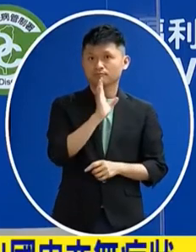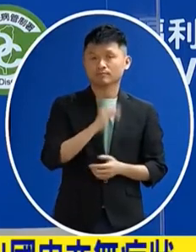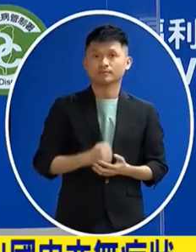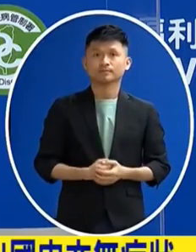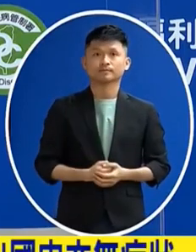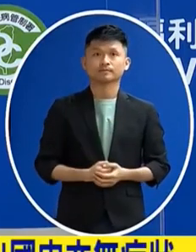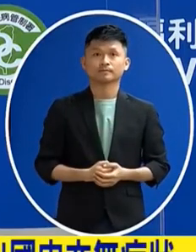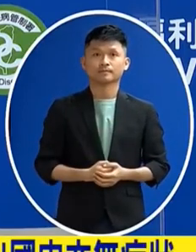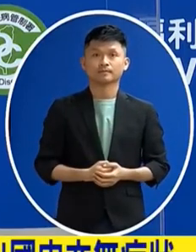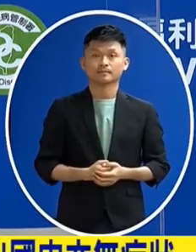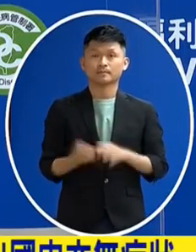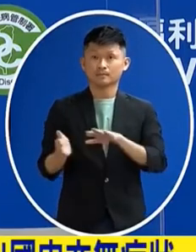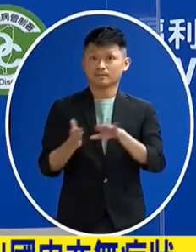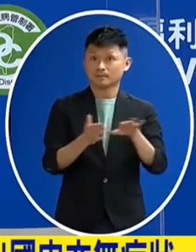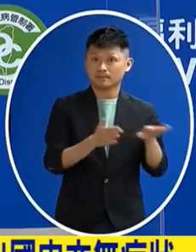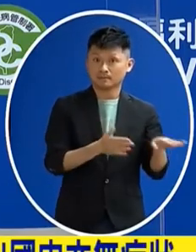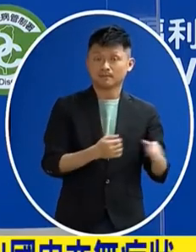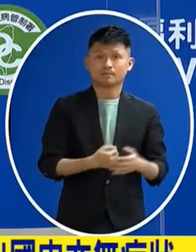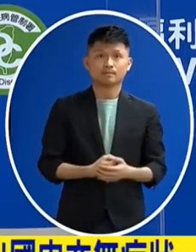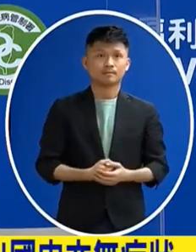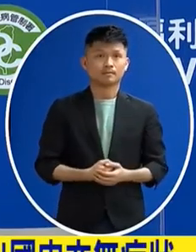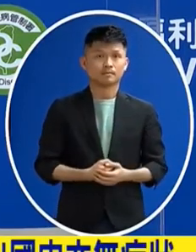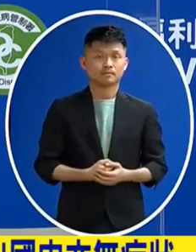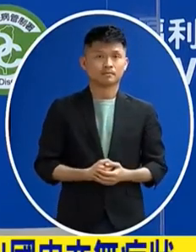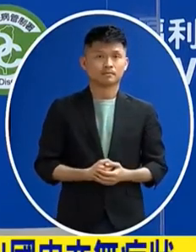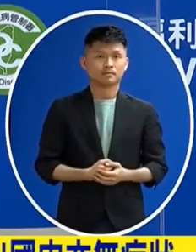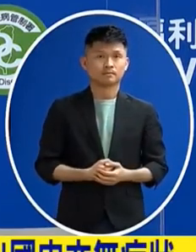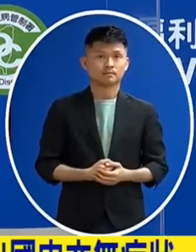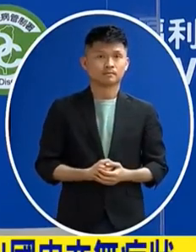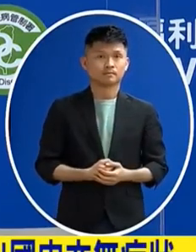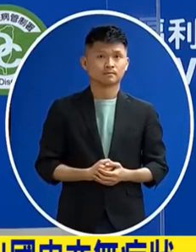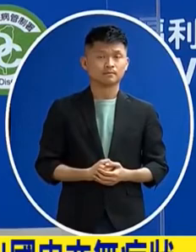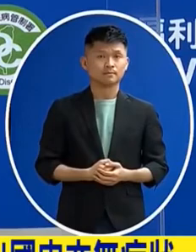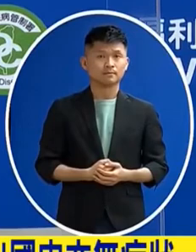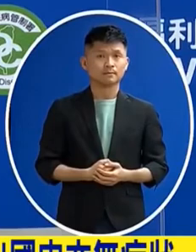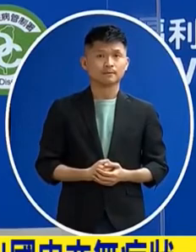接下来就是我们比较多的一个哈案例。